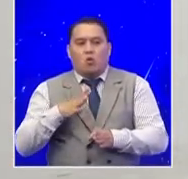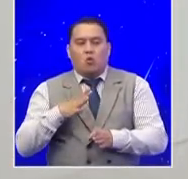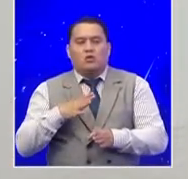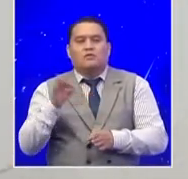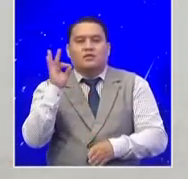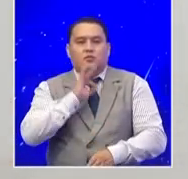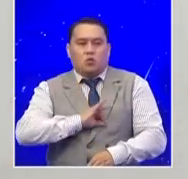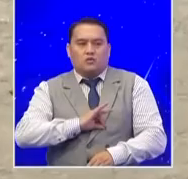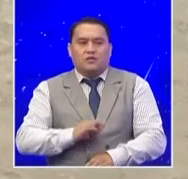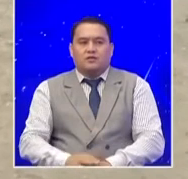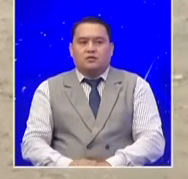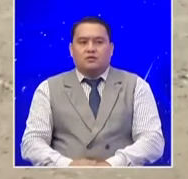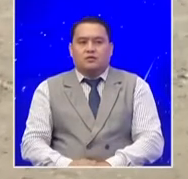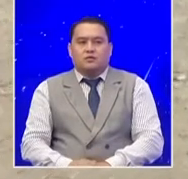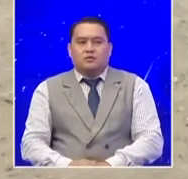и